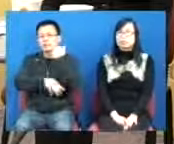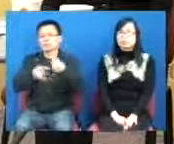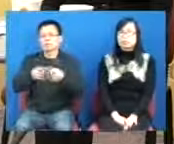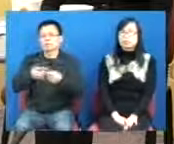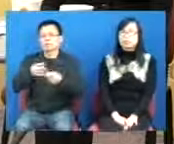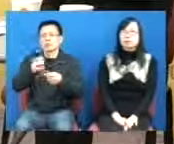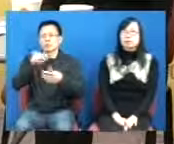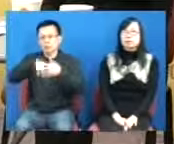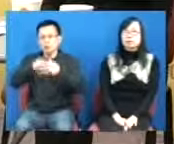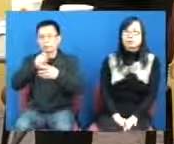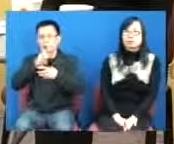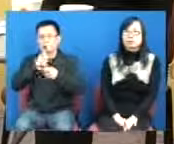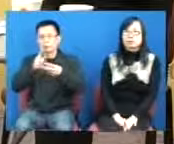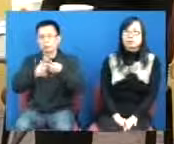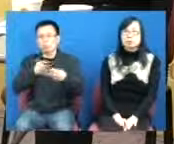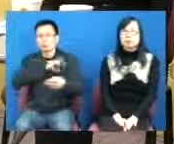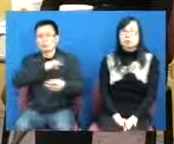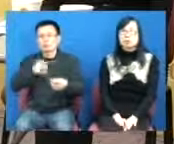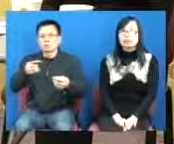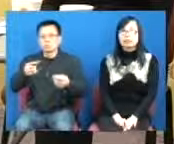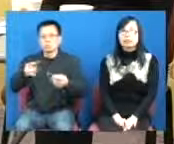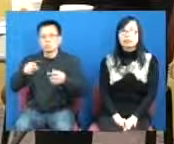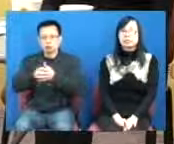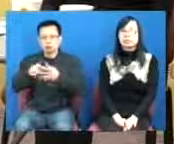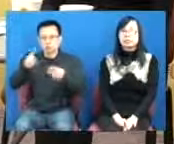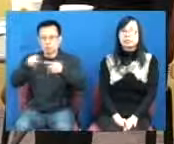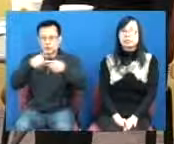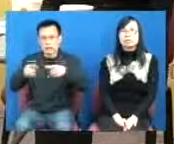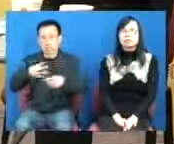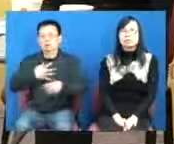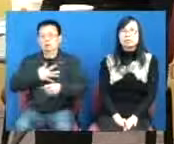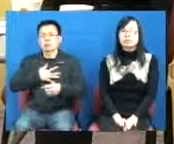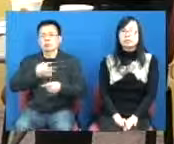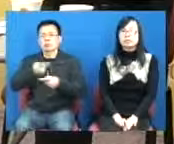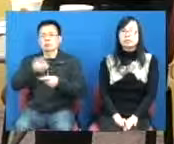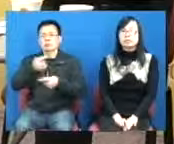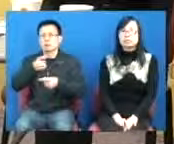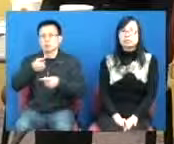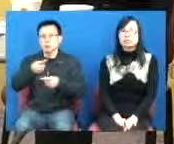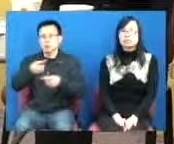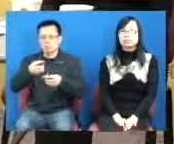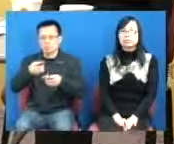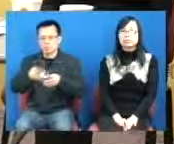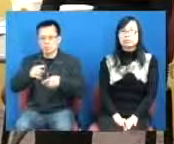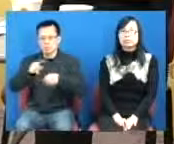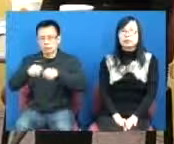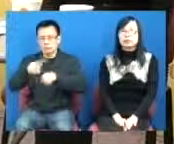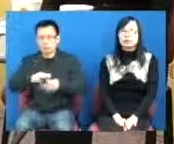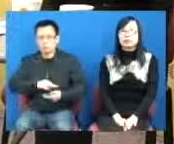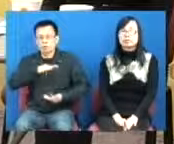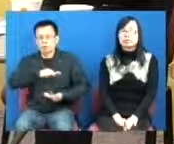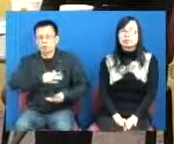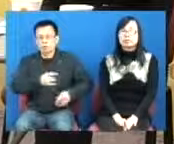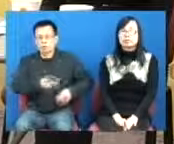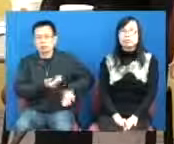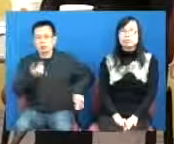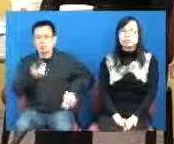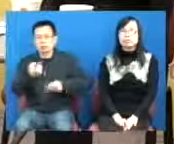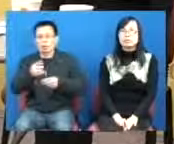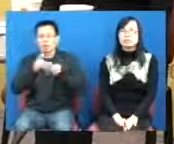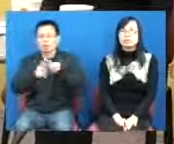一個做工會之後最大的體會就是你其中一個去解決貧富懸殊的方法其實工會的集體談判權是很重要的